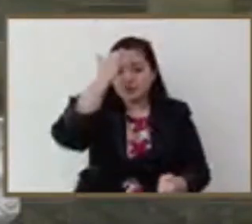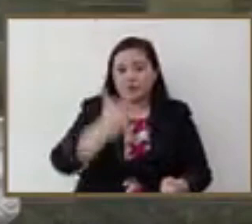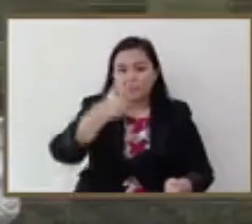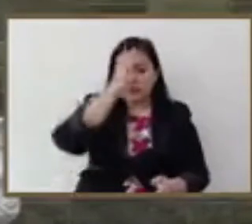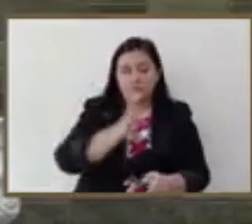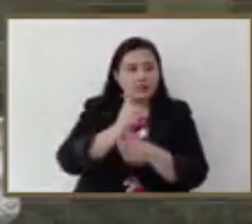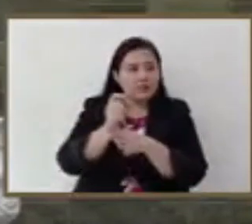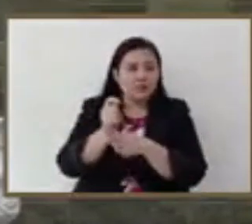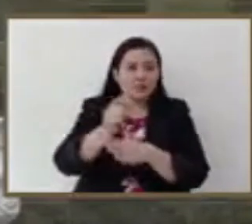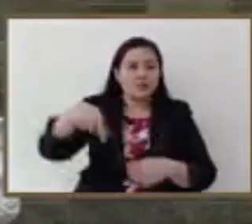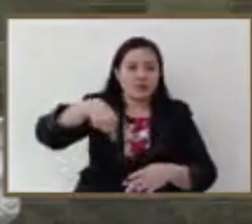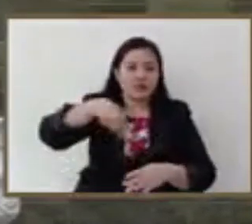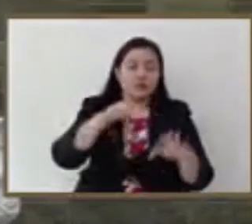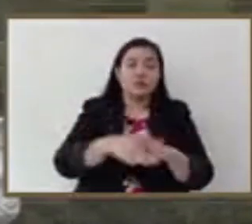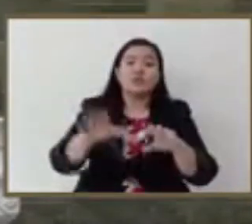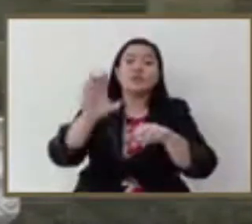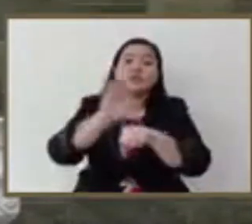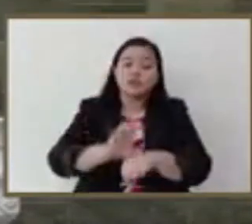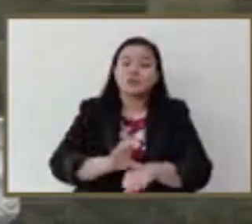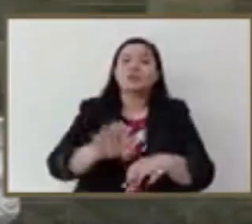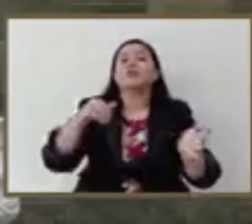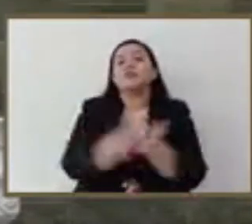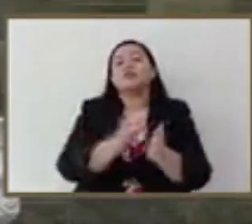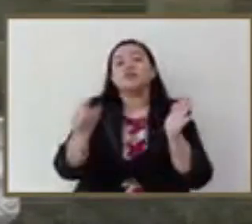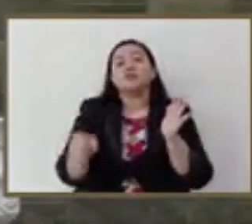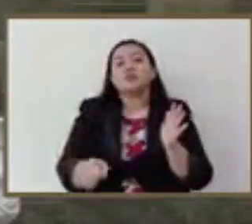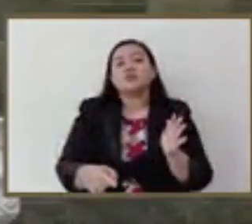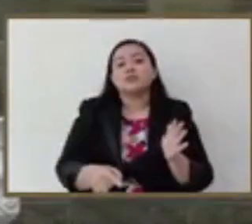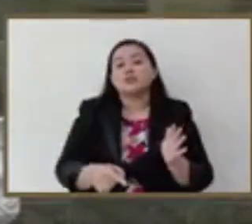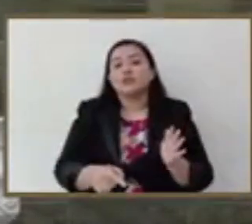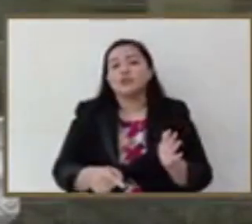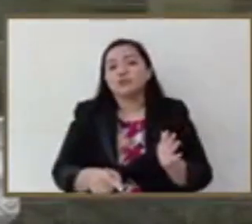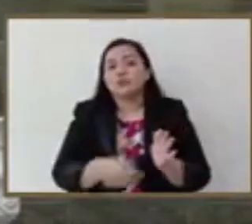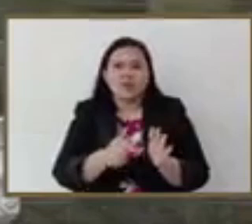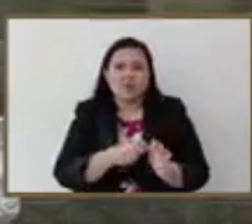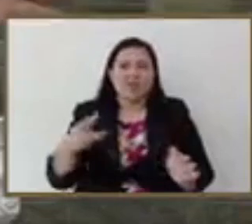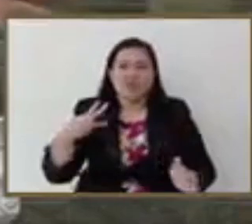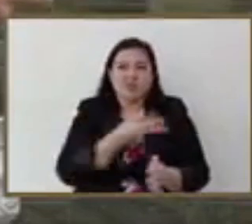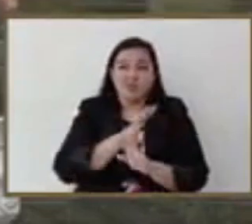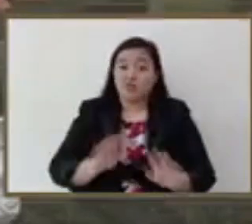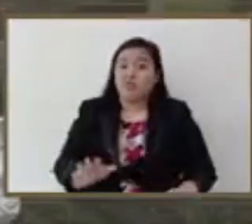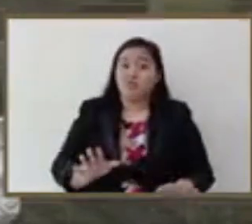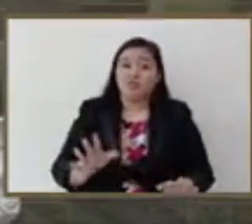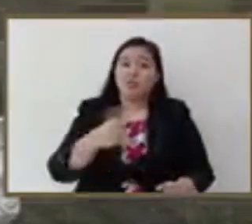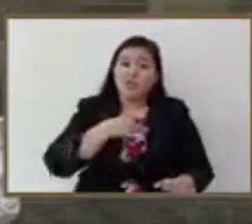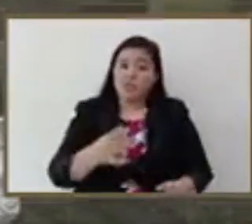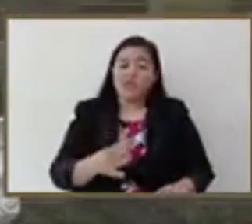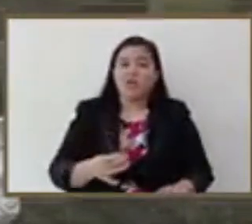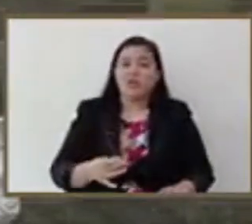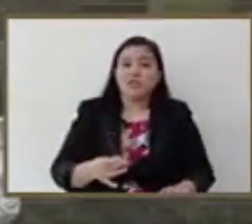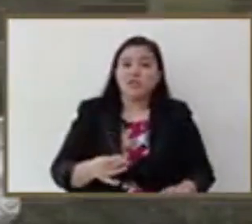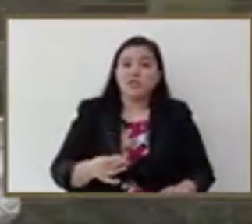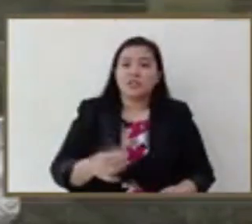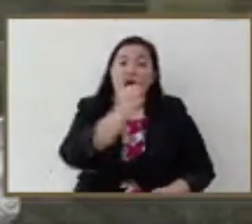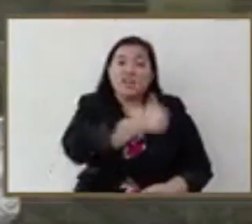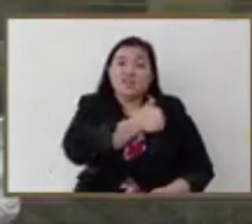tao nakikisalamuha tayo na hindi natin gusto. Parang sasabihin natin, maaari siya, kapatid, aminin po natin na hindi po